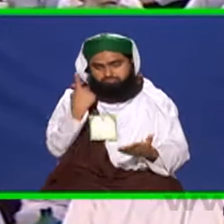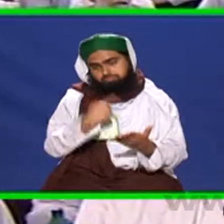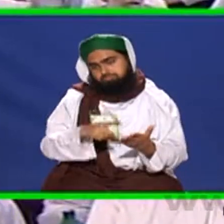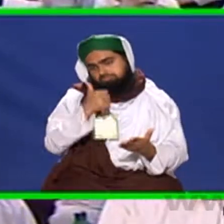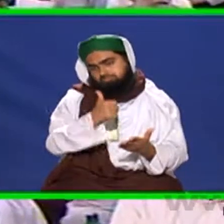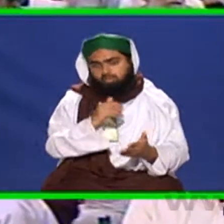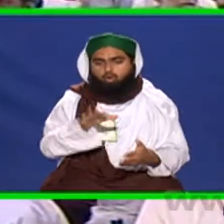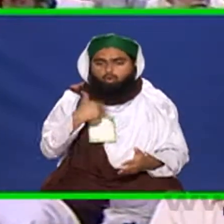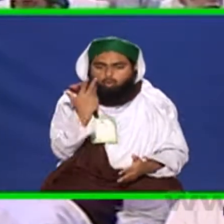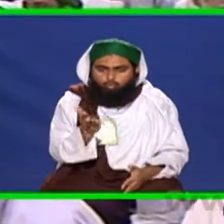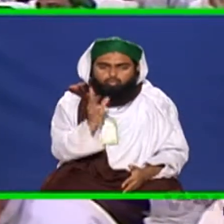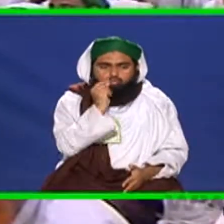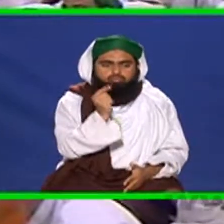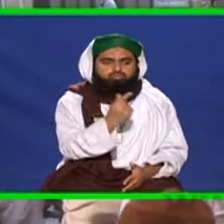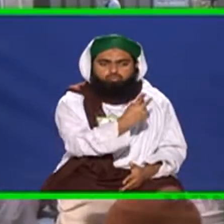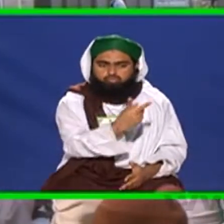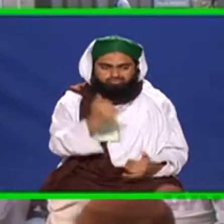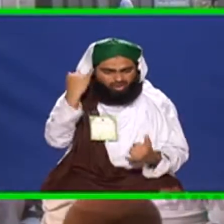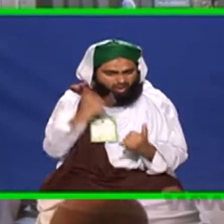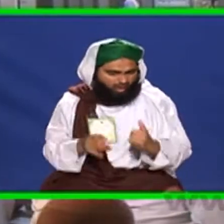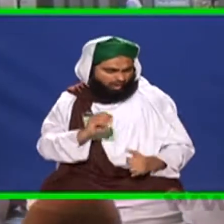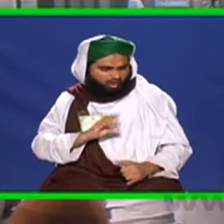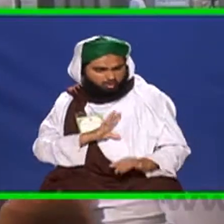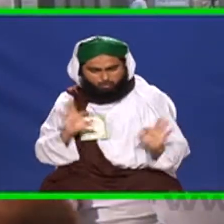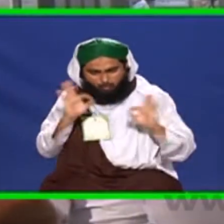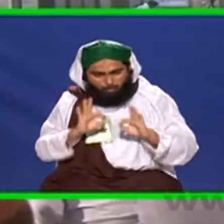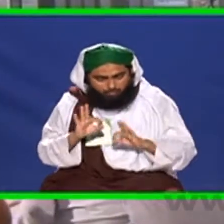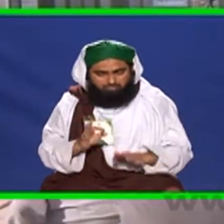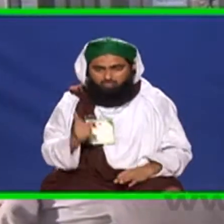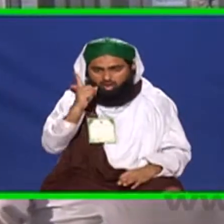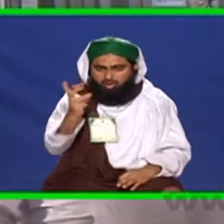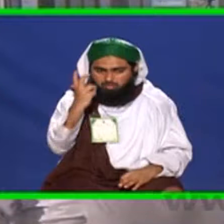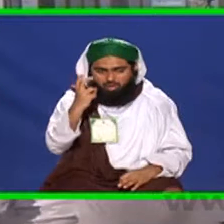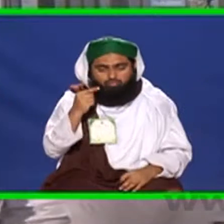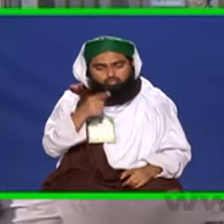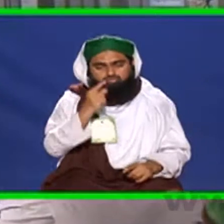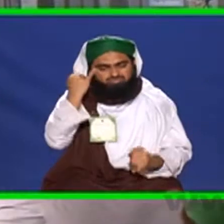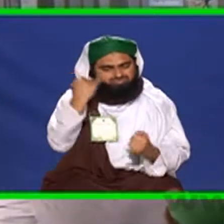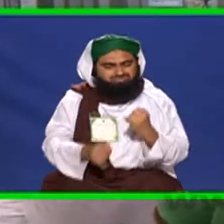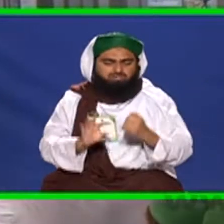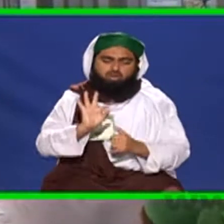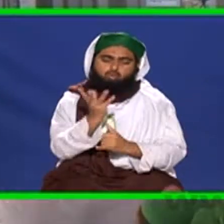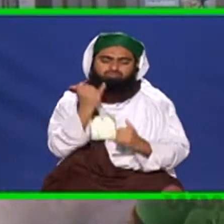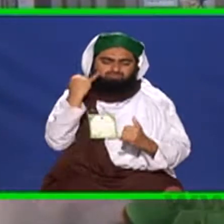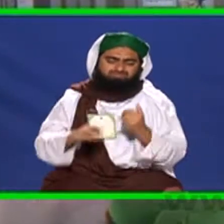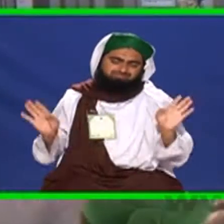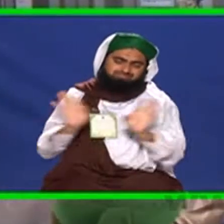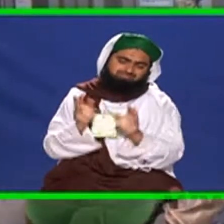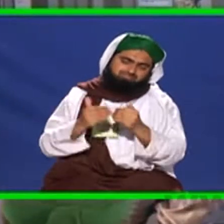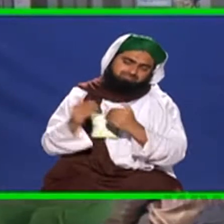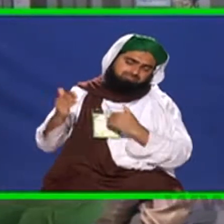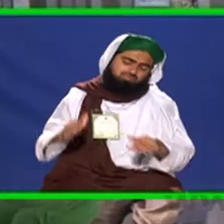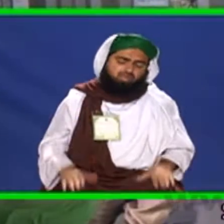अच्छा हो ही नहीं सकता। तो अल्लाह ताला अपनी बारगाह में अच्छा है और दुनिया की भी रुसवाई से